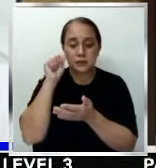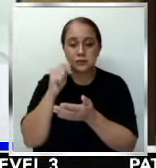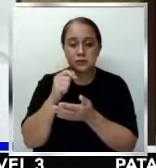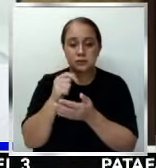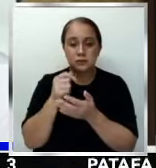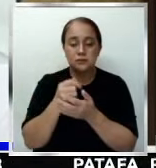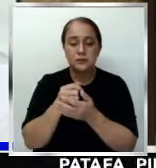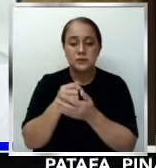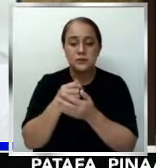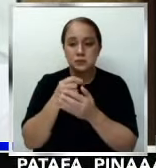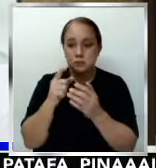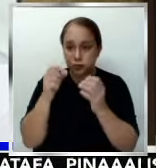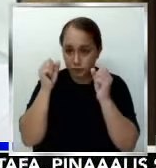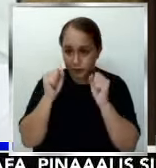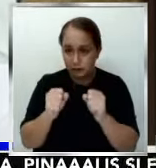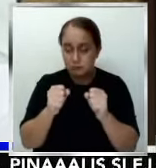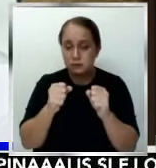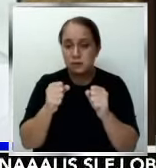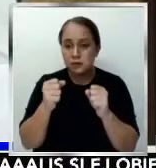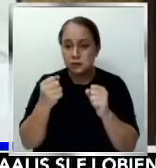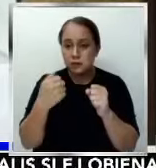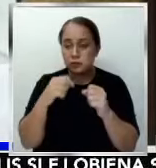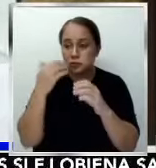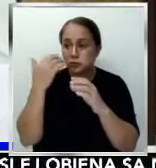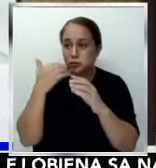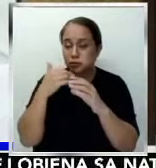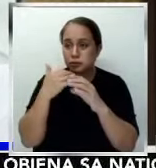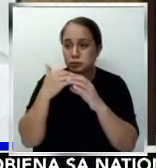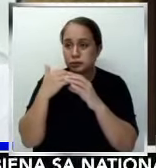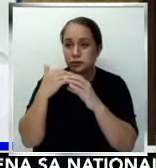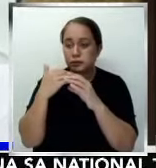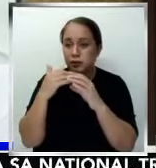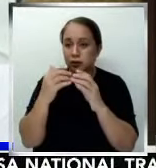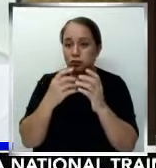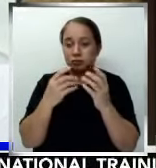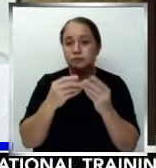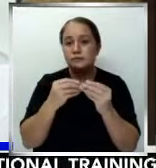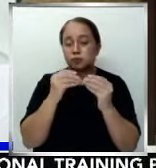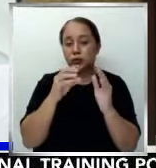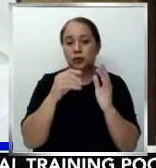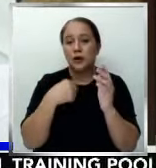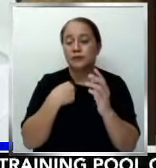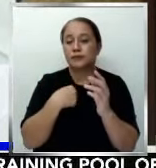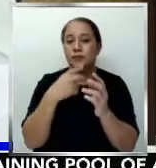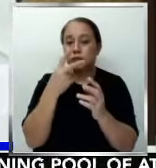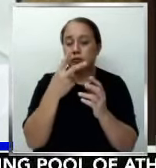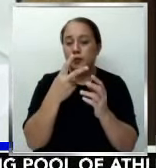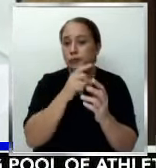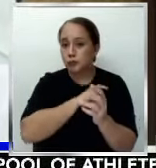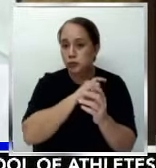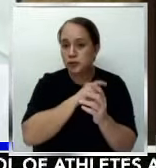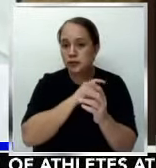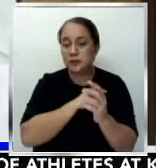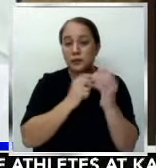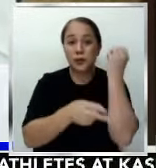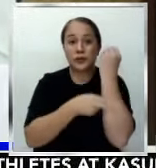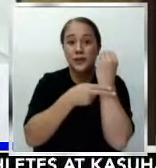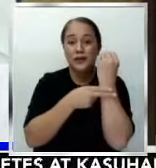kaya mo maglagay ng pulis sa mga hotels na ginagamit ng quarantine ng gobyerno?